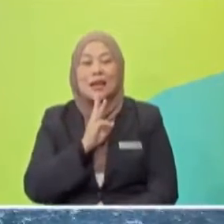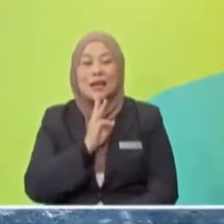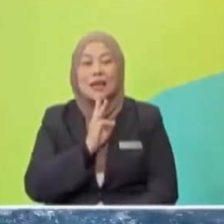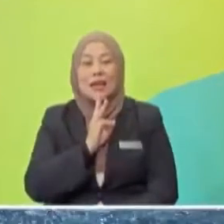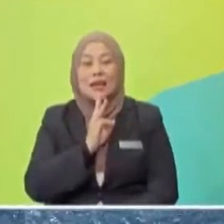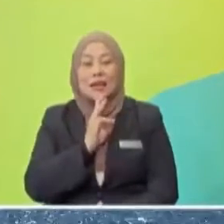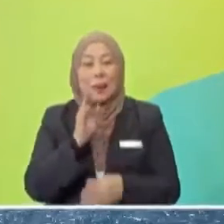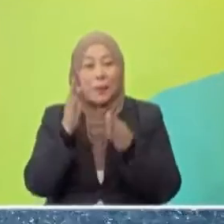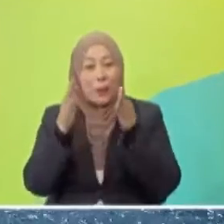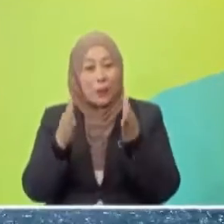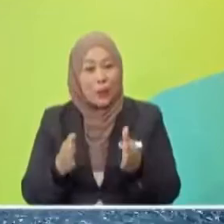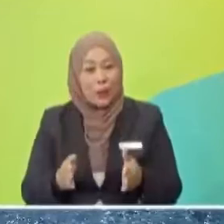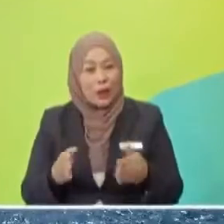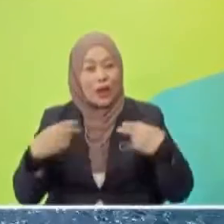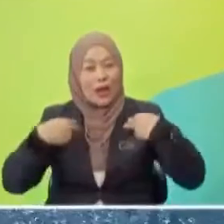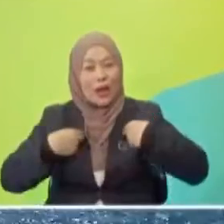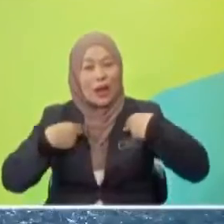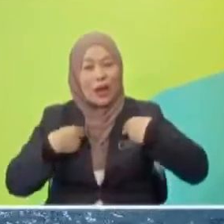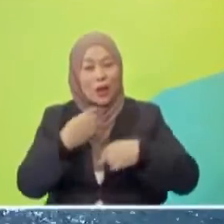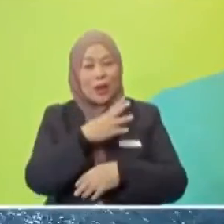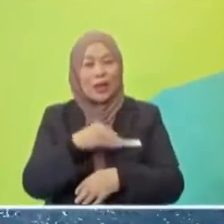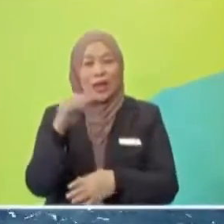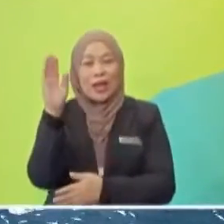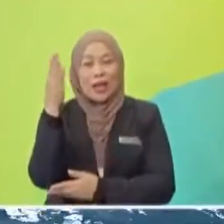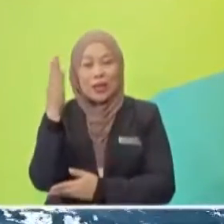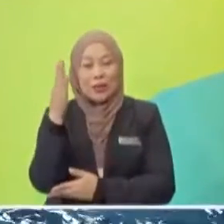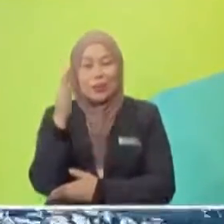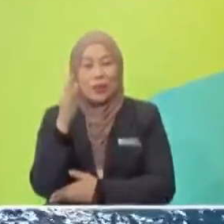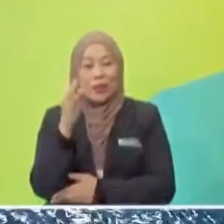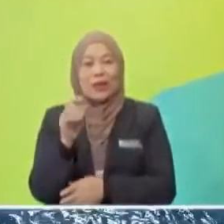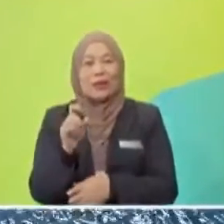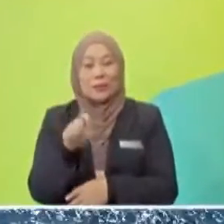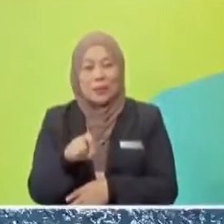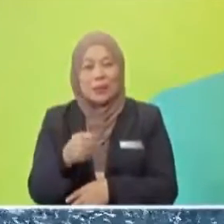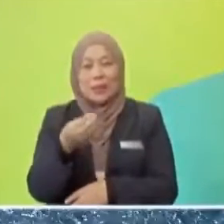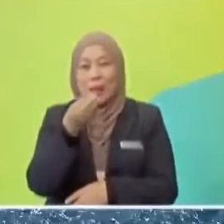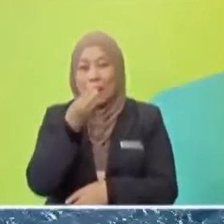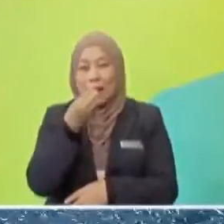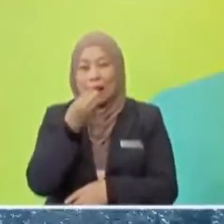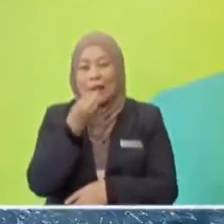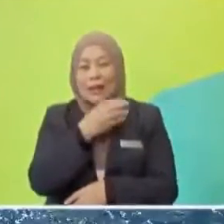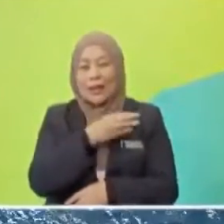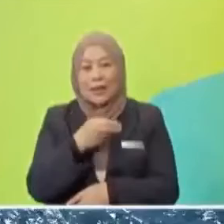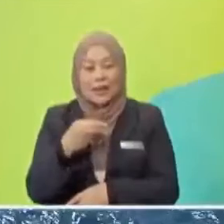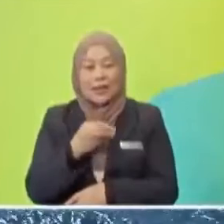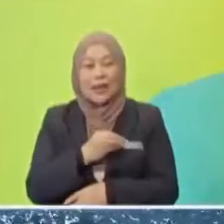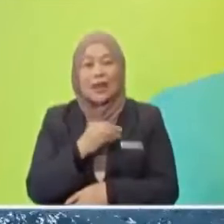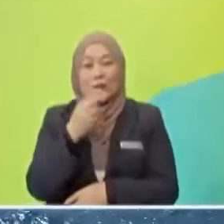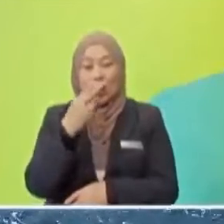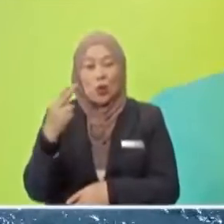hewan tumbuh-tumbuhan dia memelukkan makanan untuk membesar dan mendapat apa